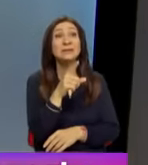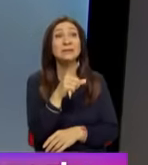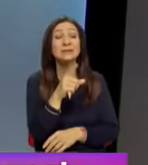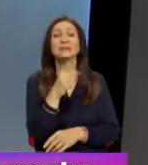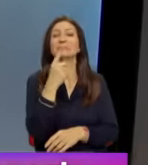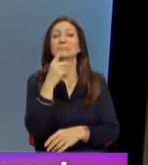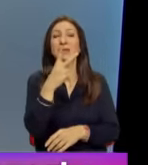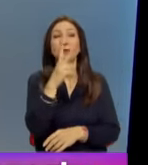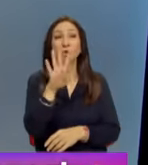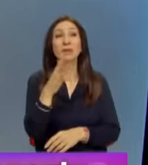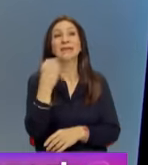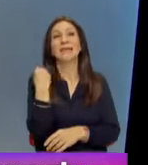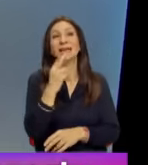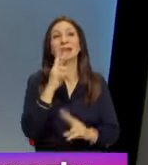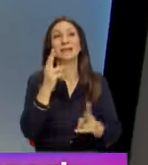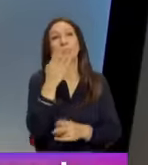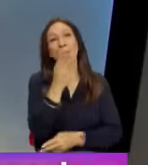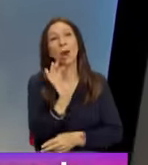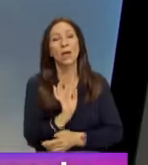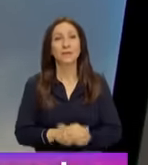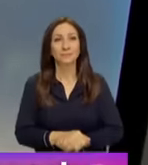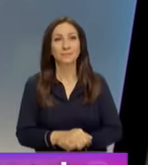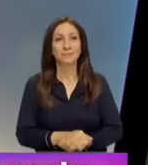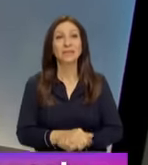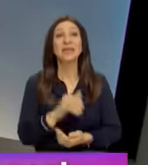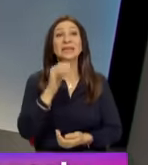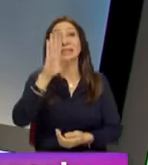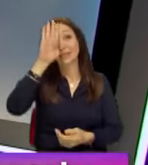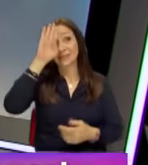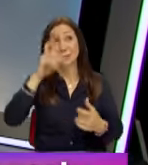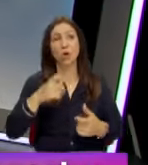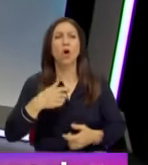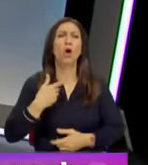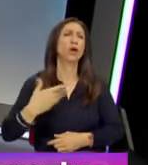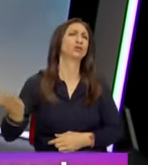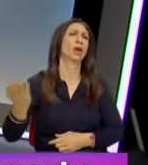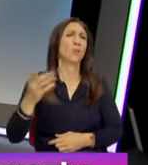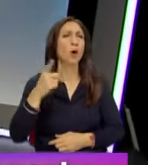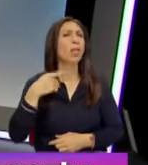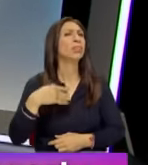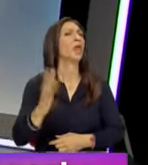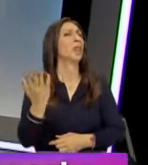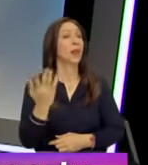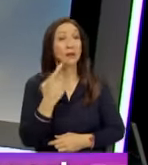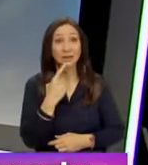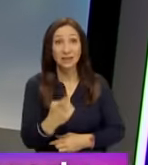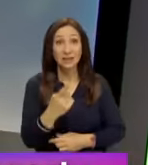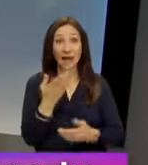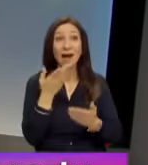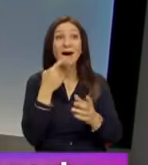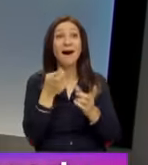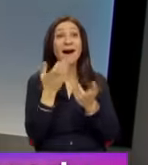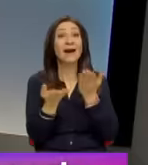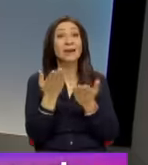İşte Ankara'nın yeni rengi bu şekilde. İstanbul'da yok canım o kadar da değildir dedirten anket